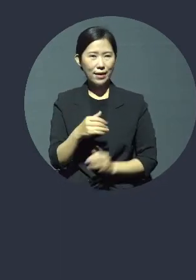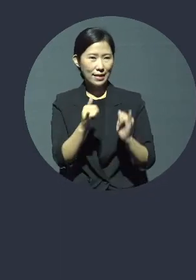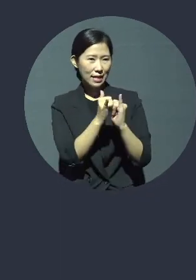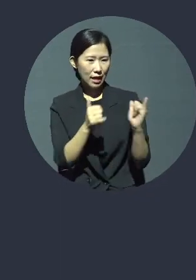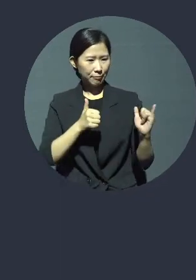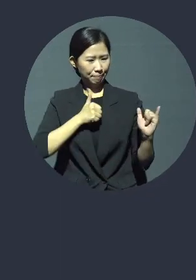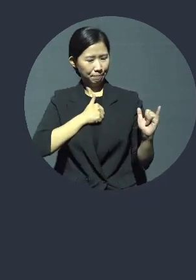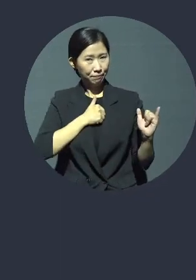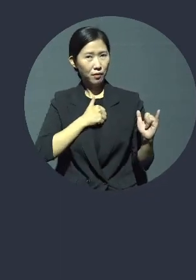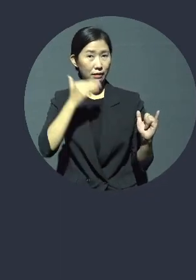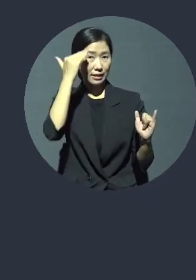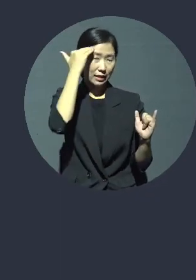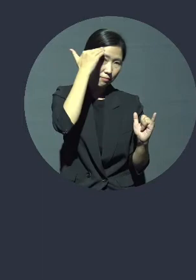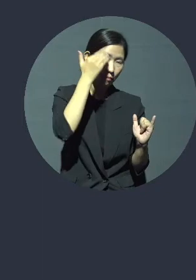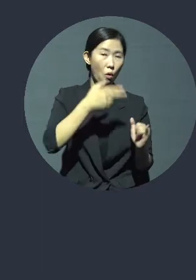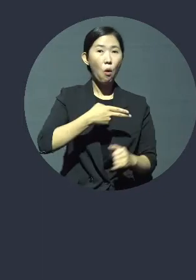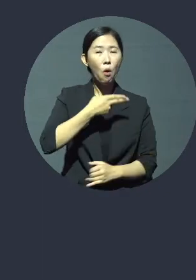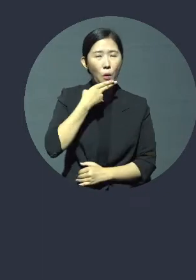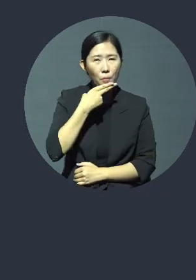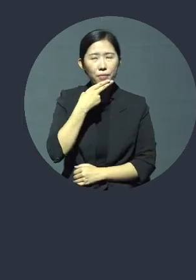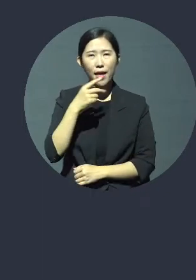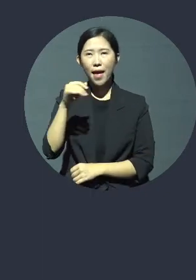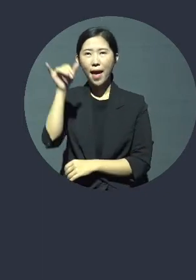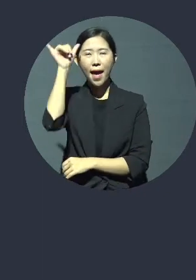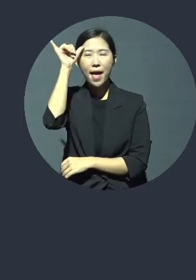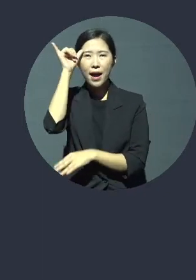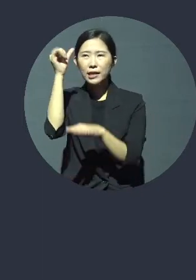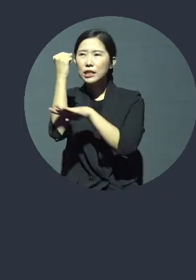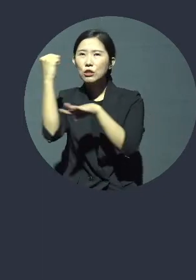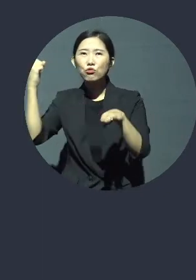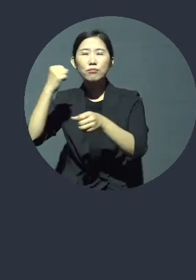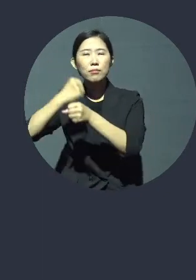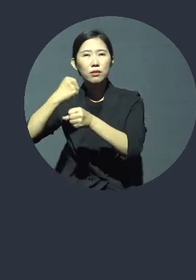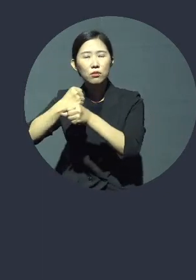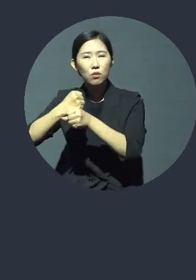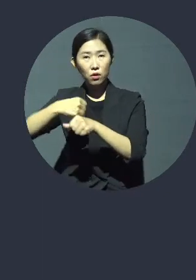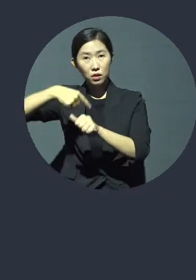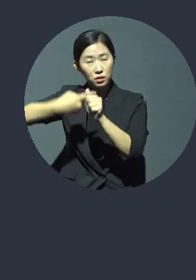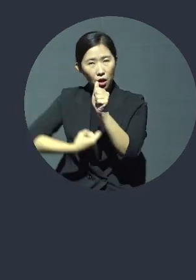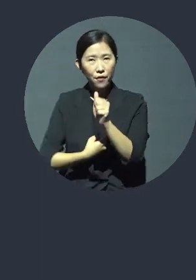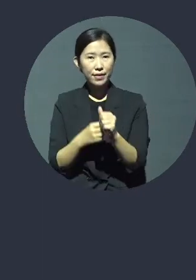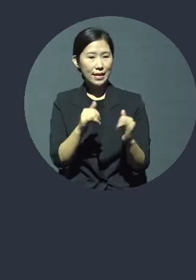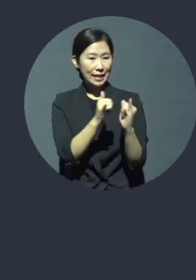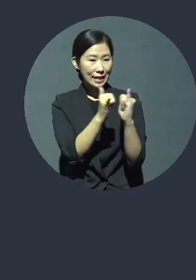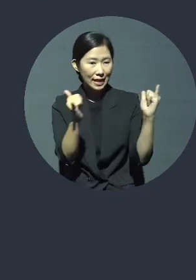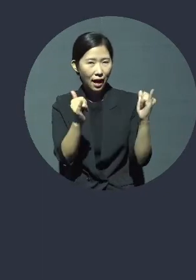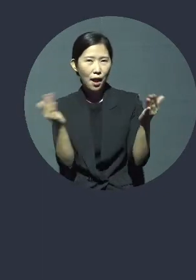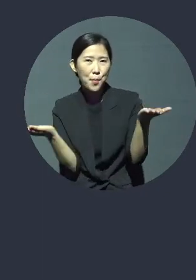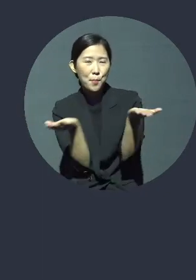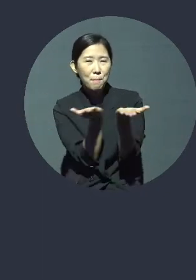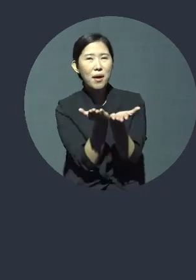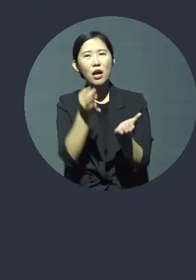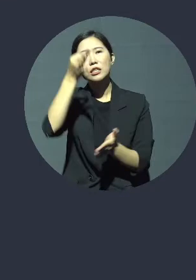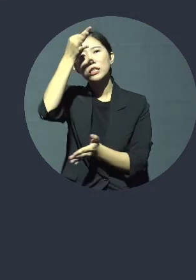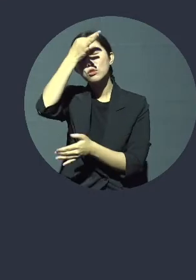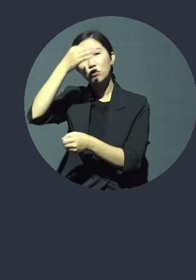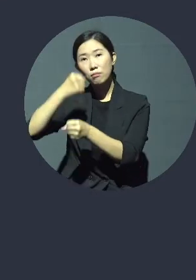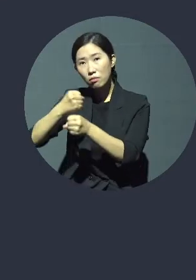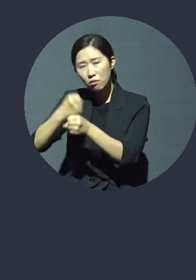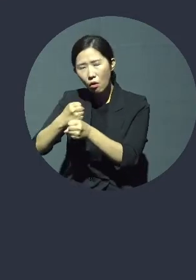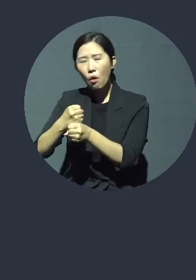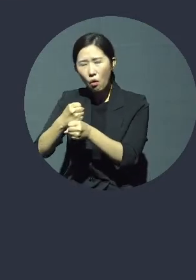AI 윤리 기준 등을 만들어서 인간 중심으로 기술을 안내하는 것이 디자이너의 큰 역할이라고